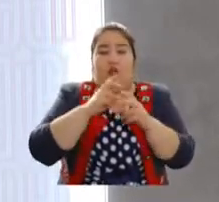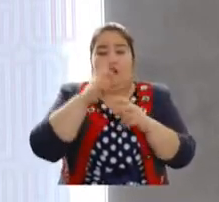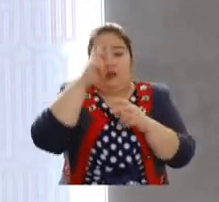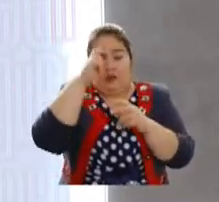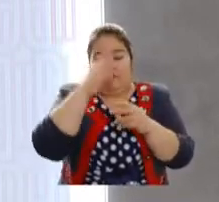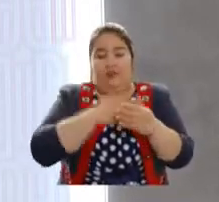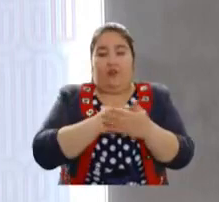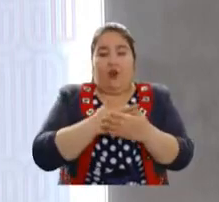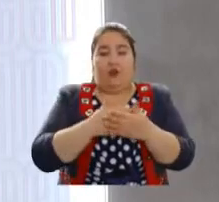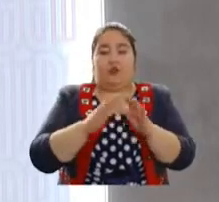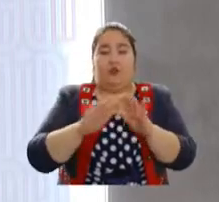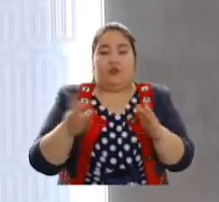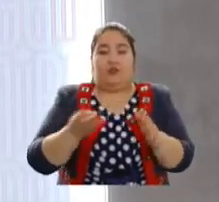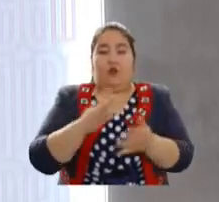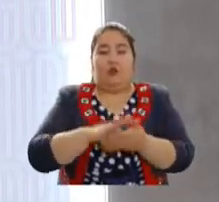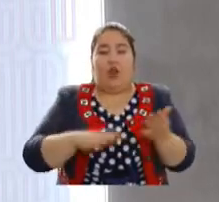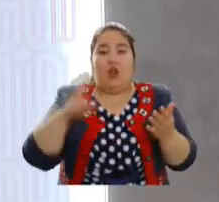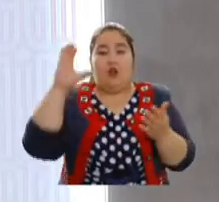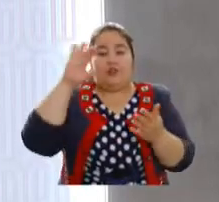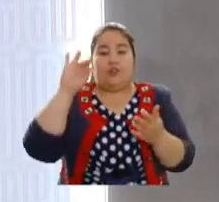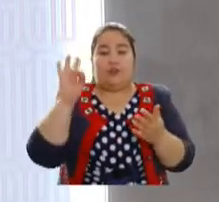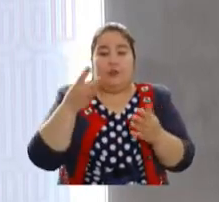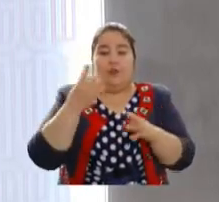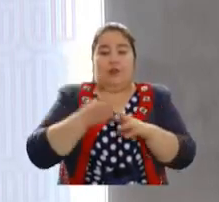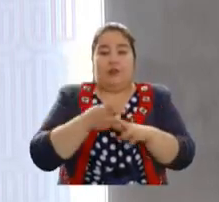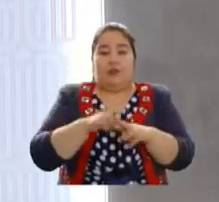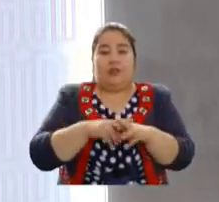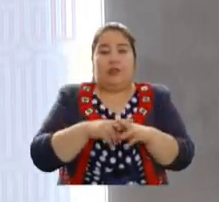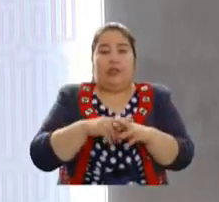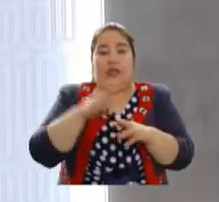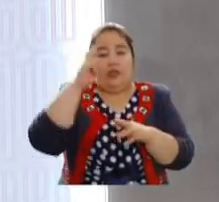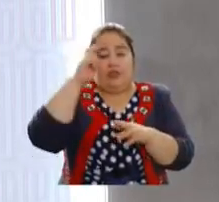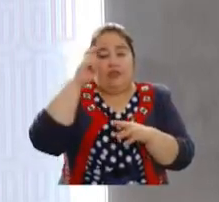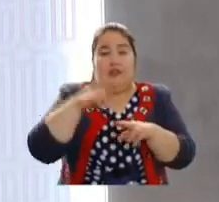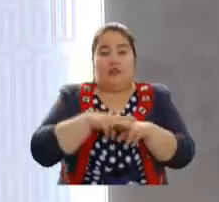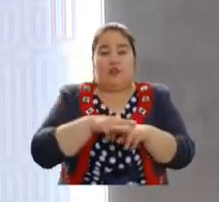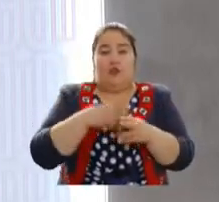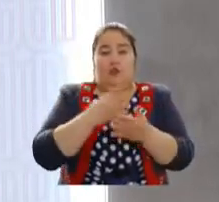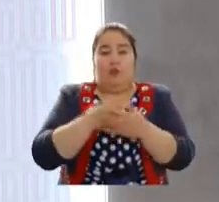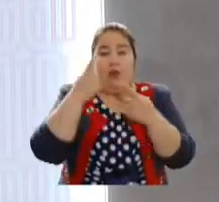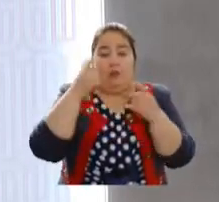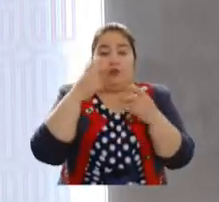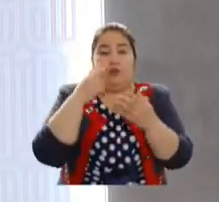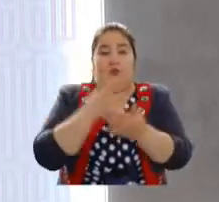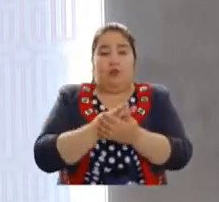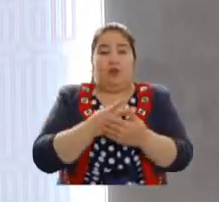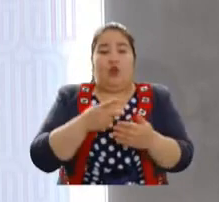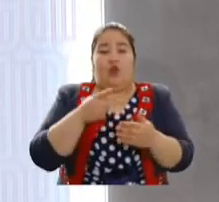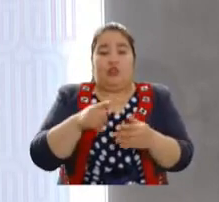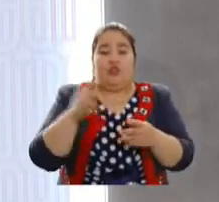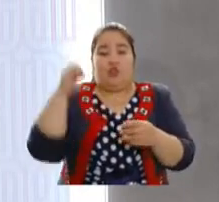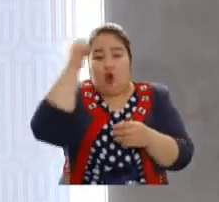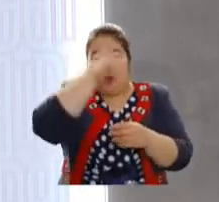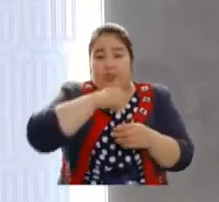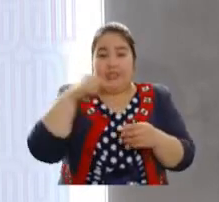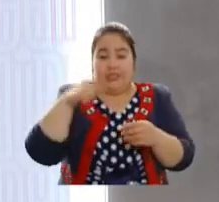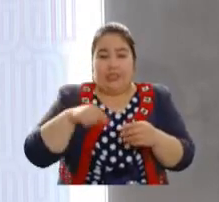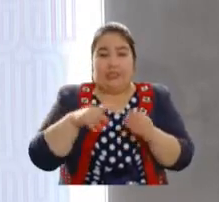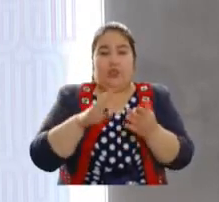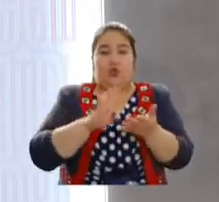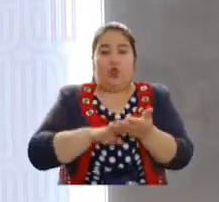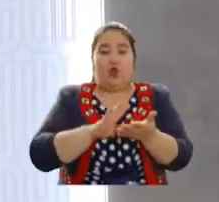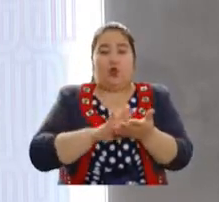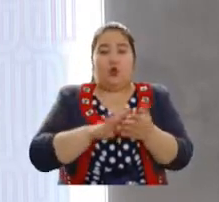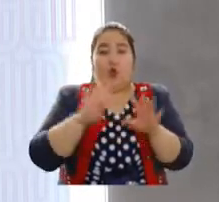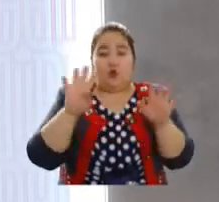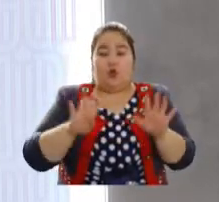faoliyat ko'rsatmoqda. O'zbekiston Respublikasi Davlat soliq qo'mitasi ma'lumotiga ko'ra, demak, joriy yil